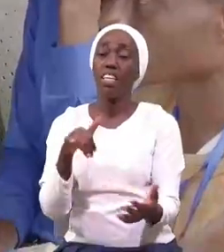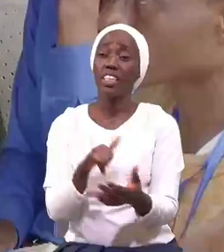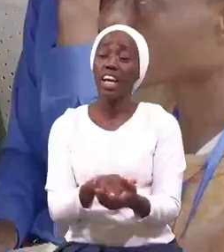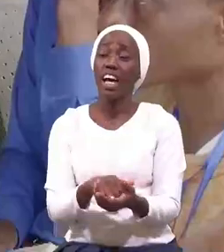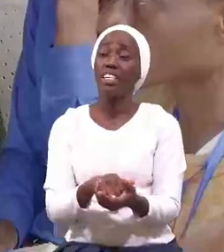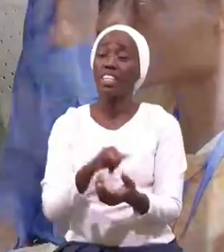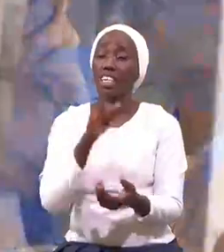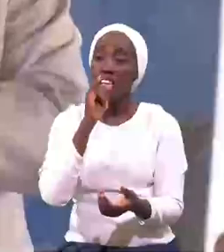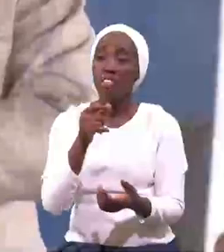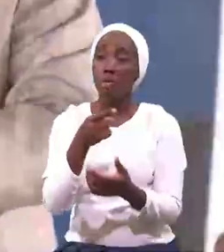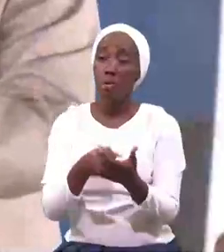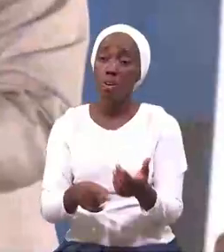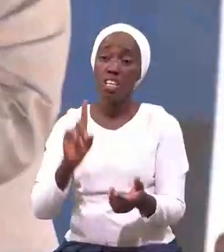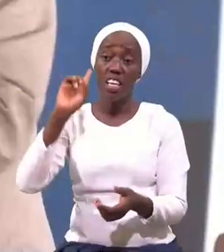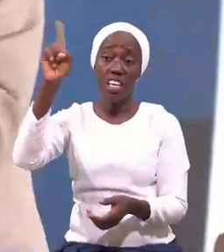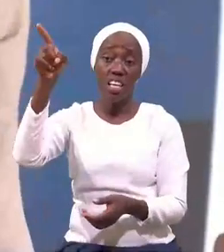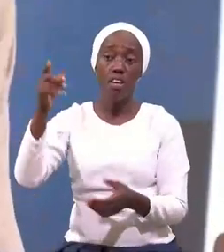C'est ce qu'il veut que nous fassions.